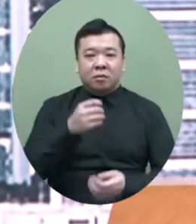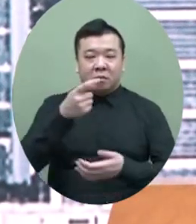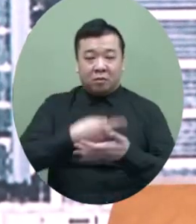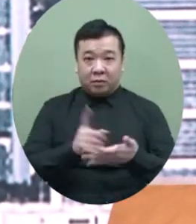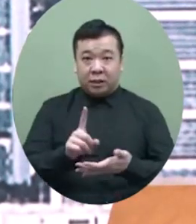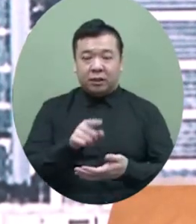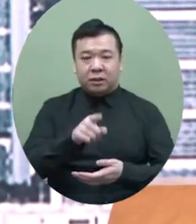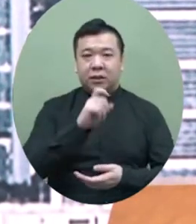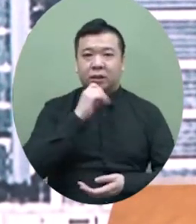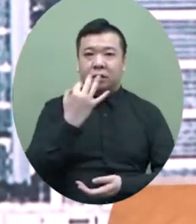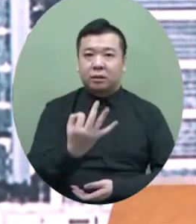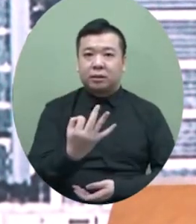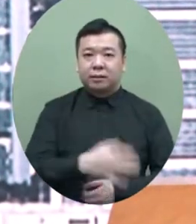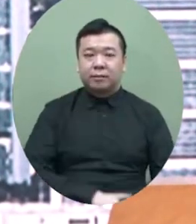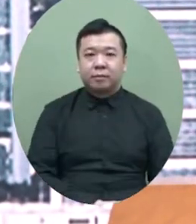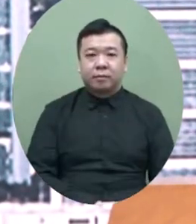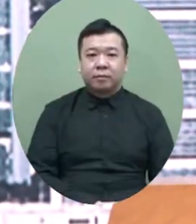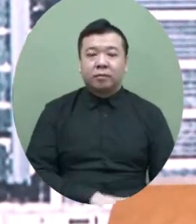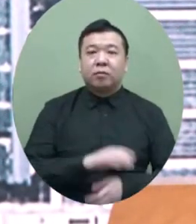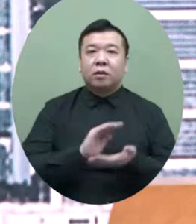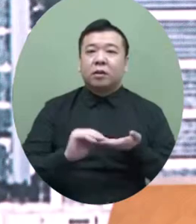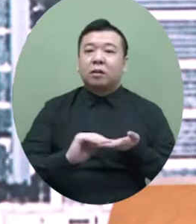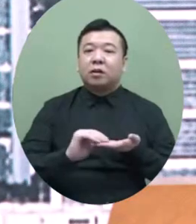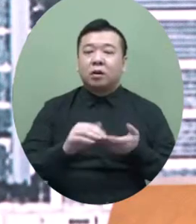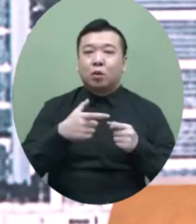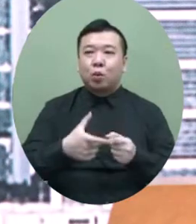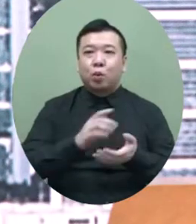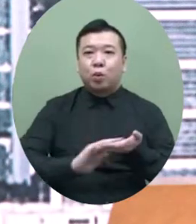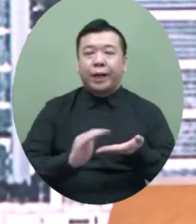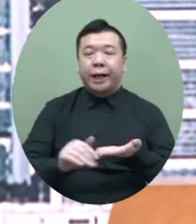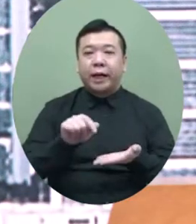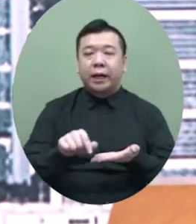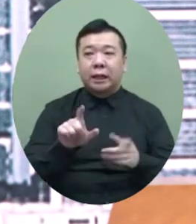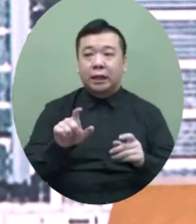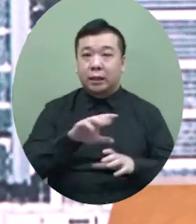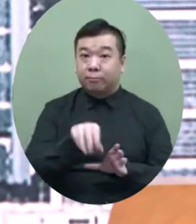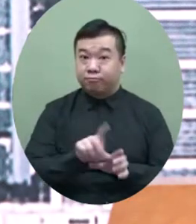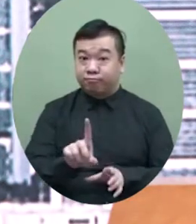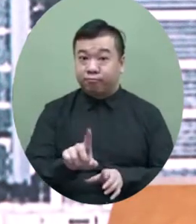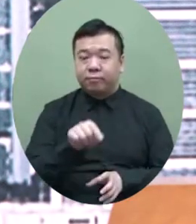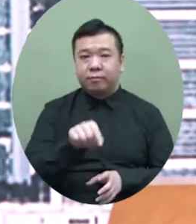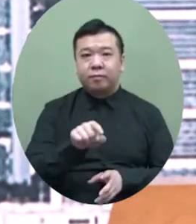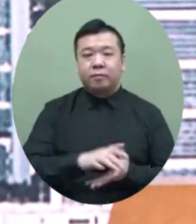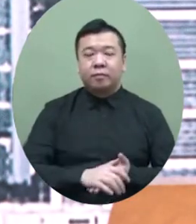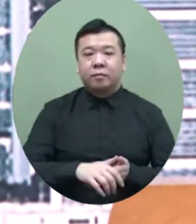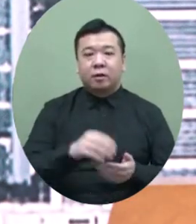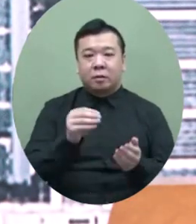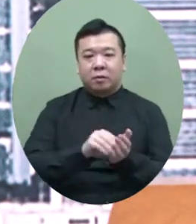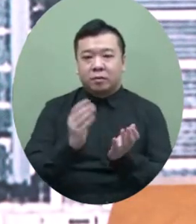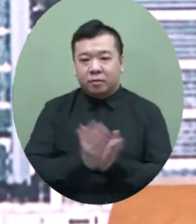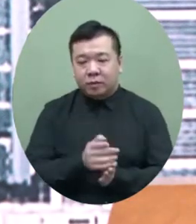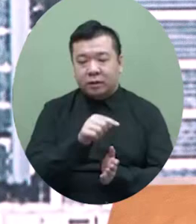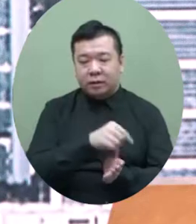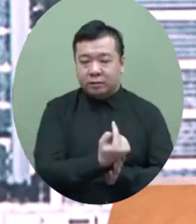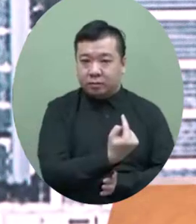就係3方面嘅，第一咧就係公共衛生嚇，公共衛生包括確診個案只係其中之一